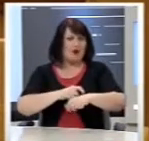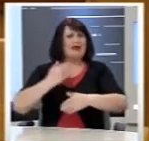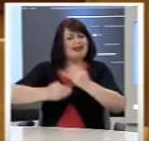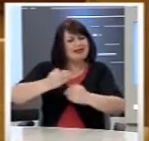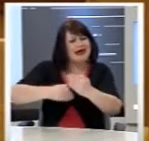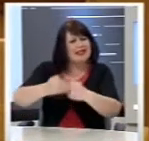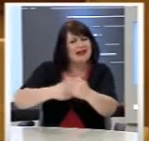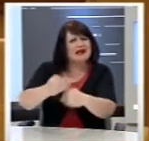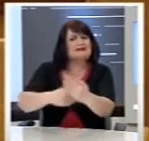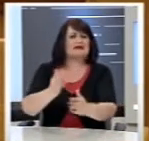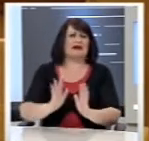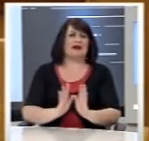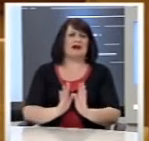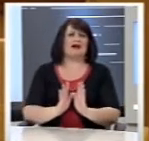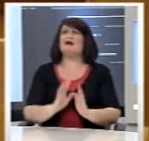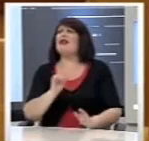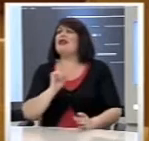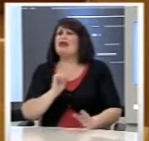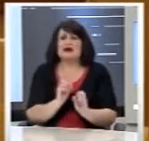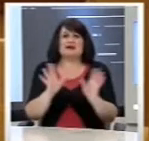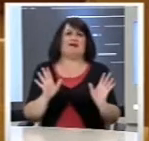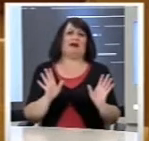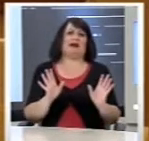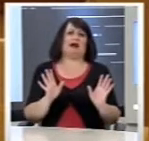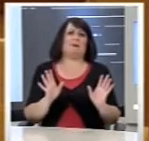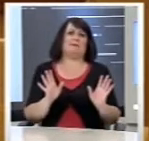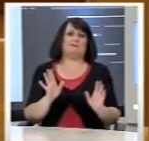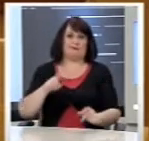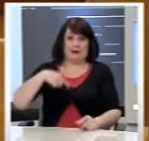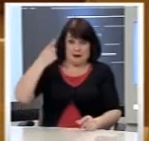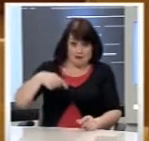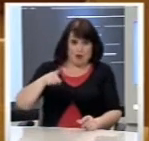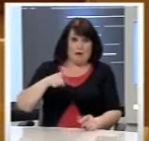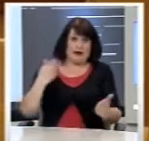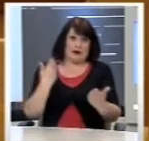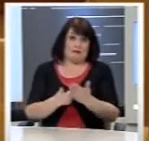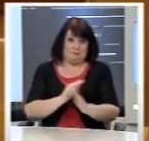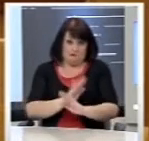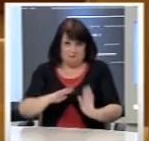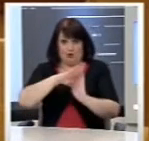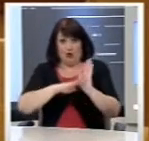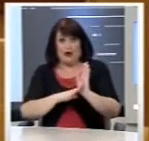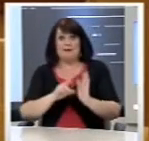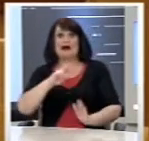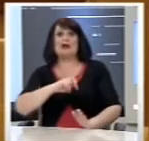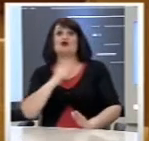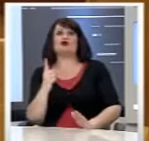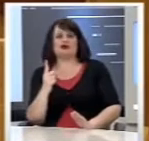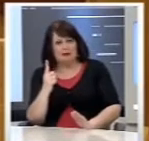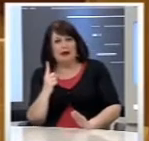διαδικασία. Δεν θα ανακτηθεί δηλαδή ξαφνικά την επόμενη του τέλους του προγράμματος την 21η Αυγούστου